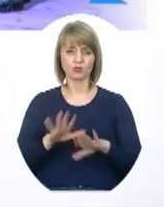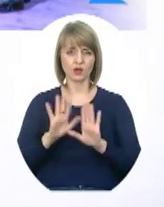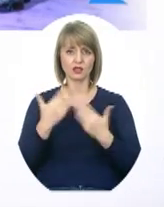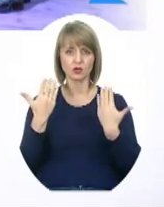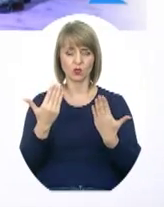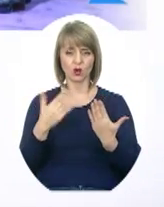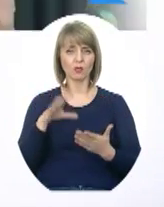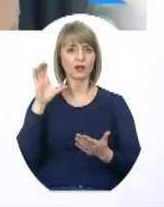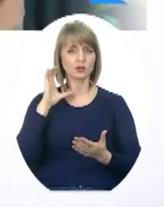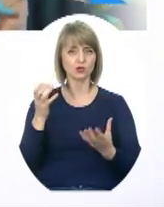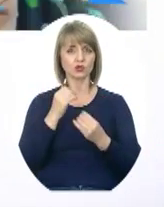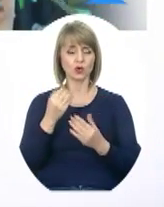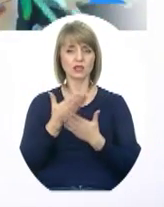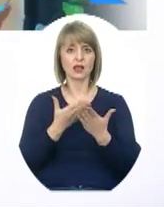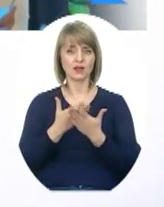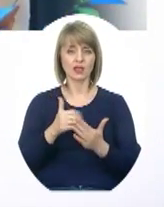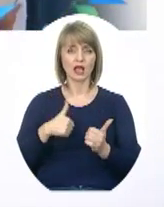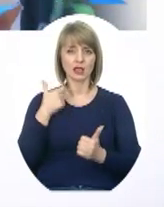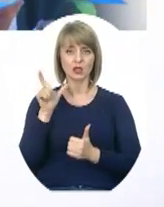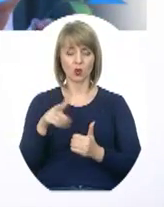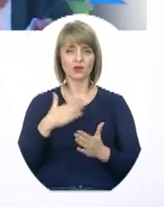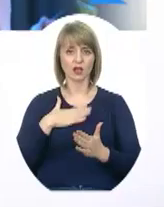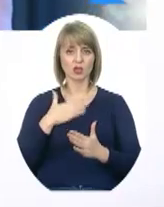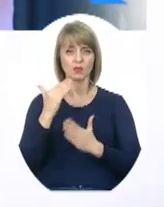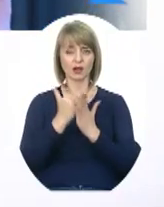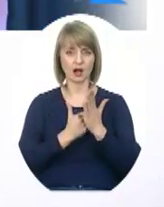не опускайте рук. Послушайте еще раз советы